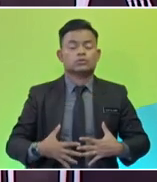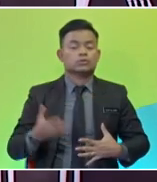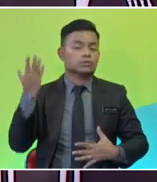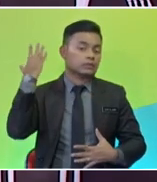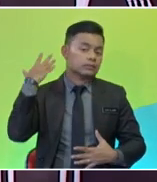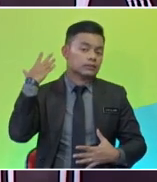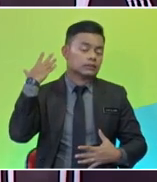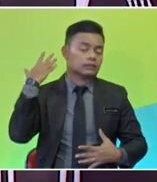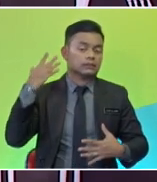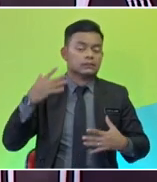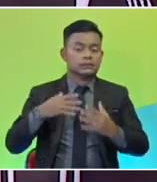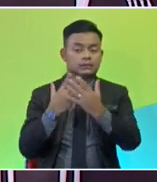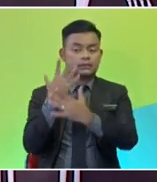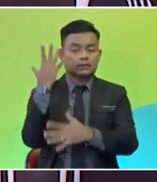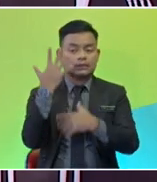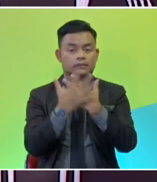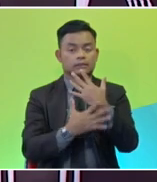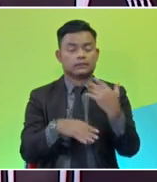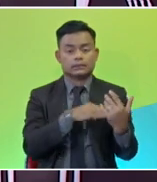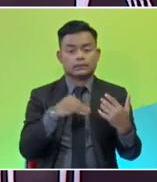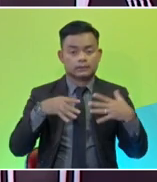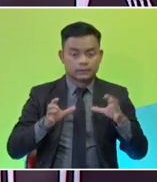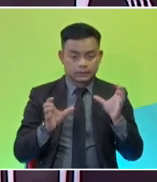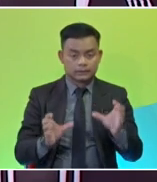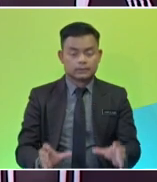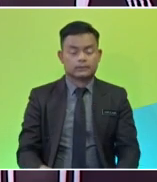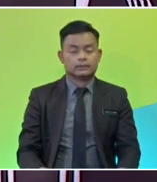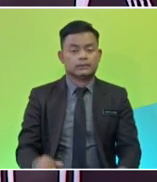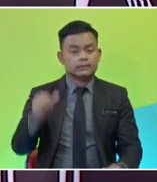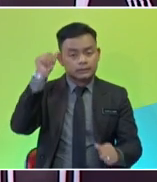belakang tulang tangan dan juga tulang kaki